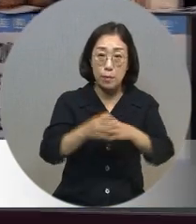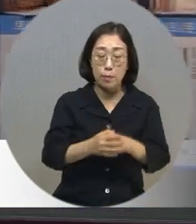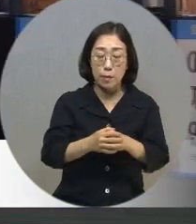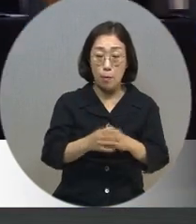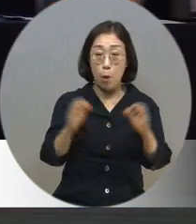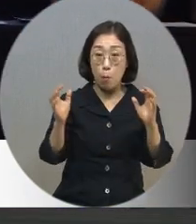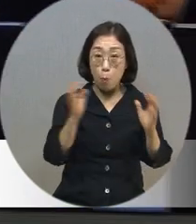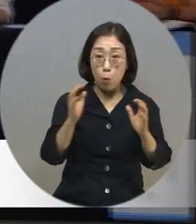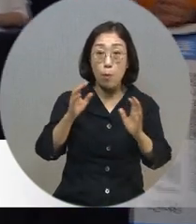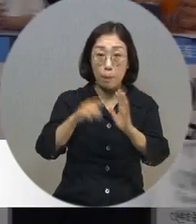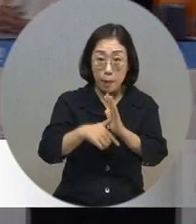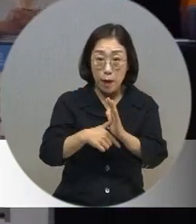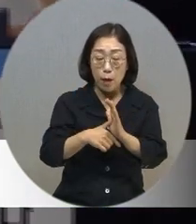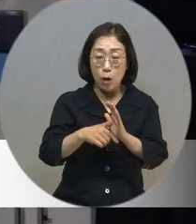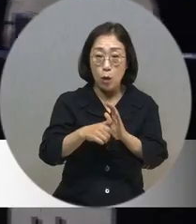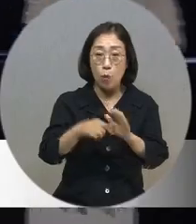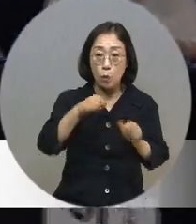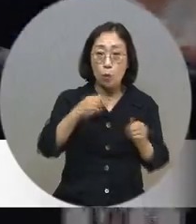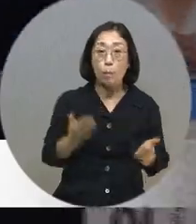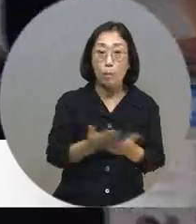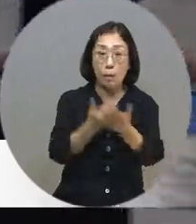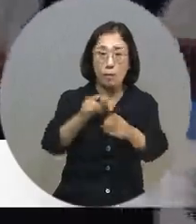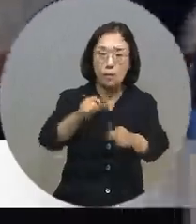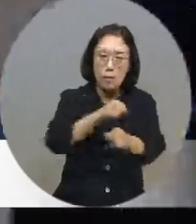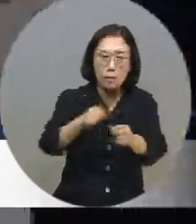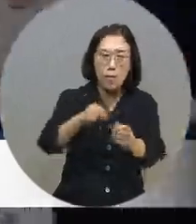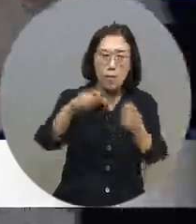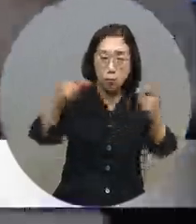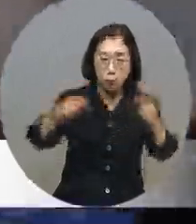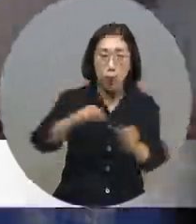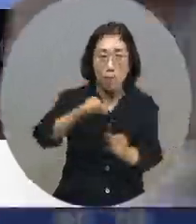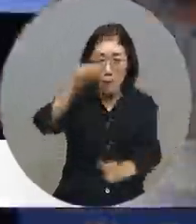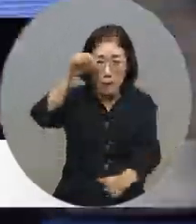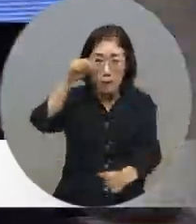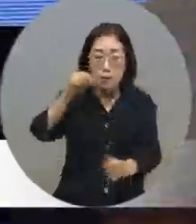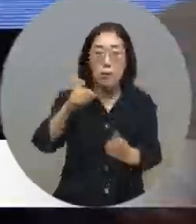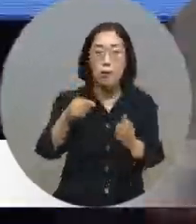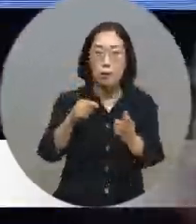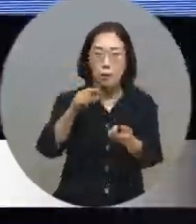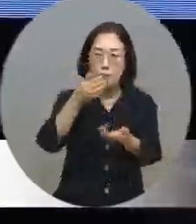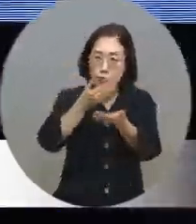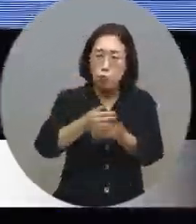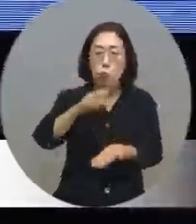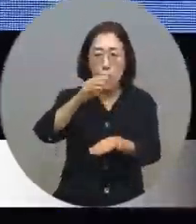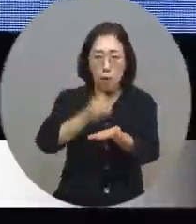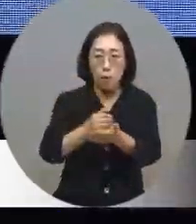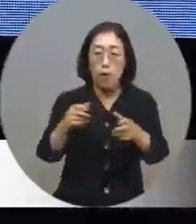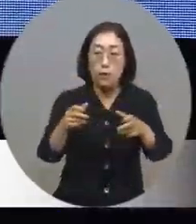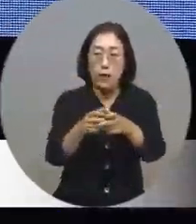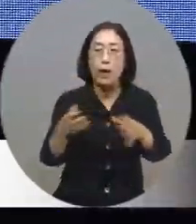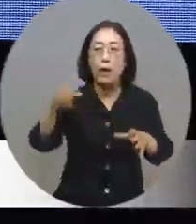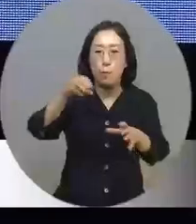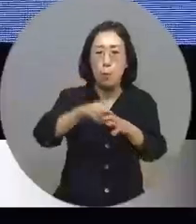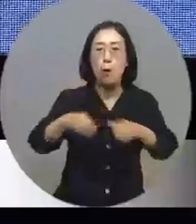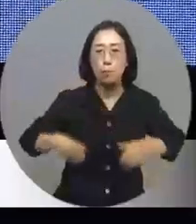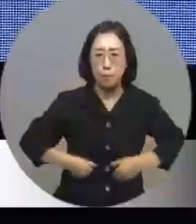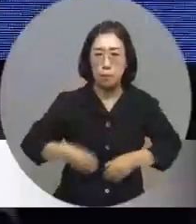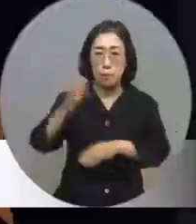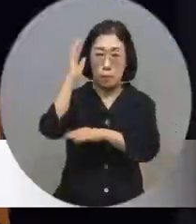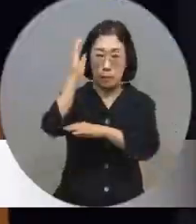포럼에는 교육 발전 특구 시범 지역 지정에 대한 주요 내용에 장애인도 포함되어야함을